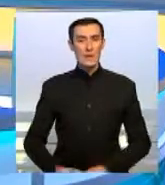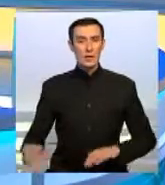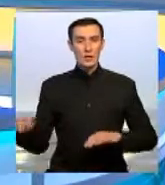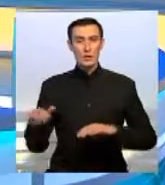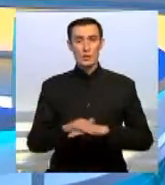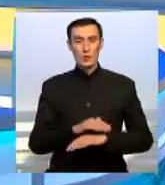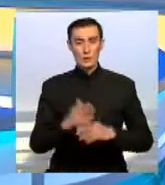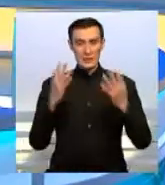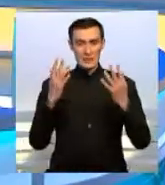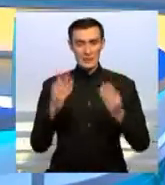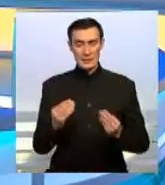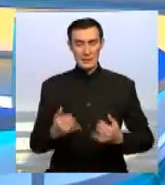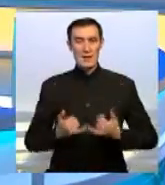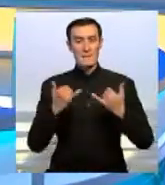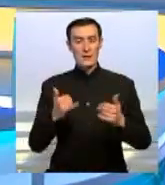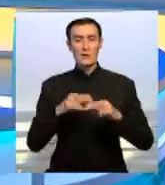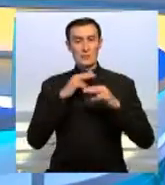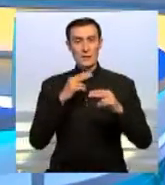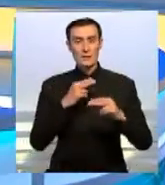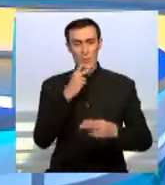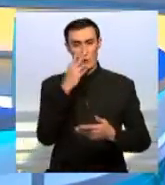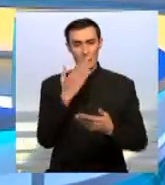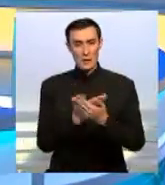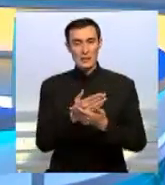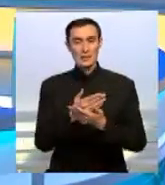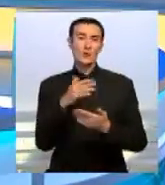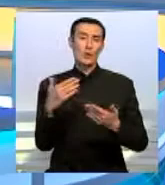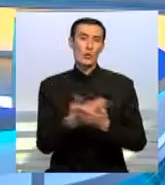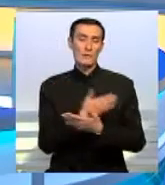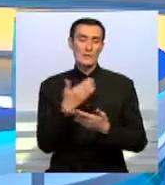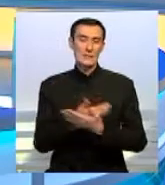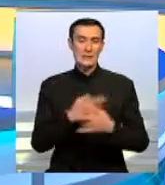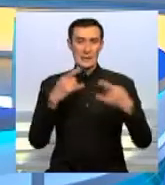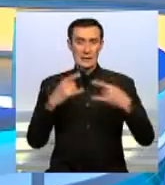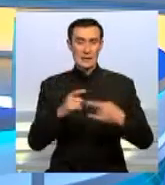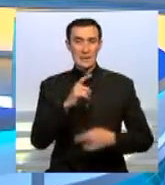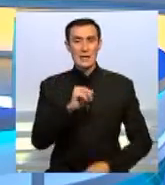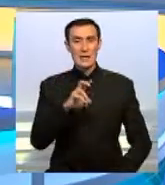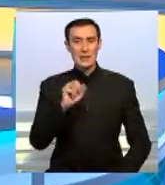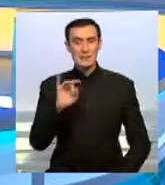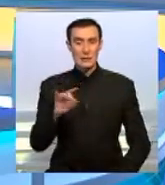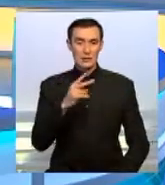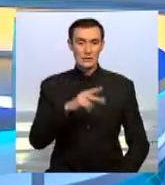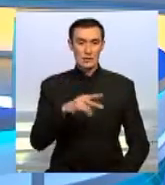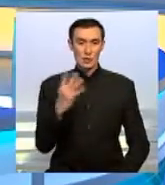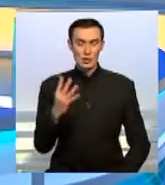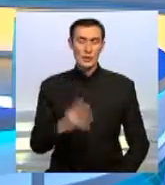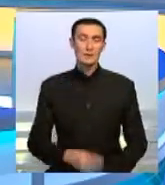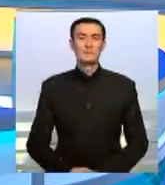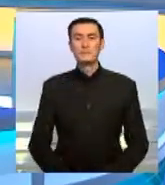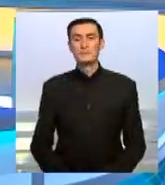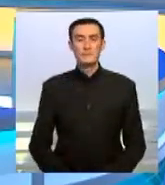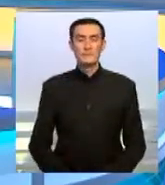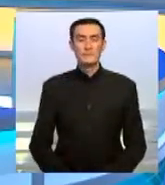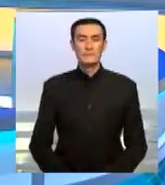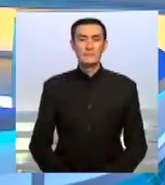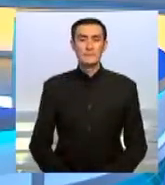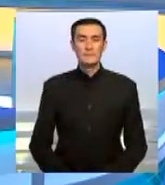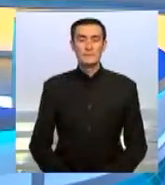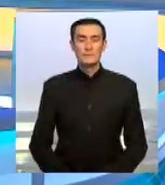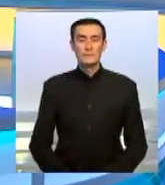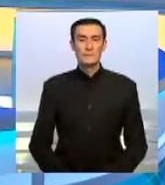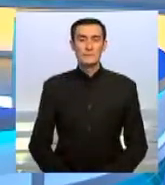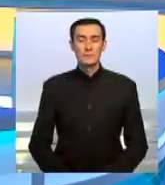Два часа дня в казахстанской столице. Мы продолжаем работать в прямом эфире. Это новости с сурдопереводом. С ними ознакомим вас я, Лаура Жакупова, и мой коллега